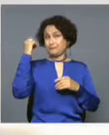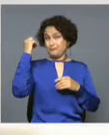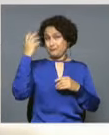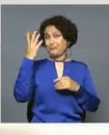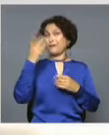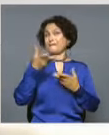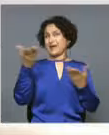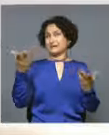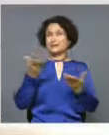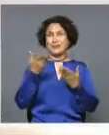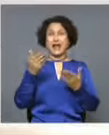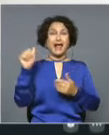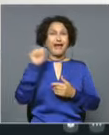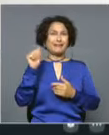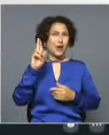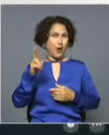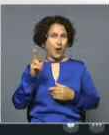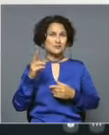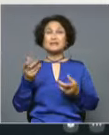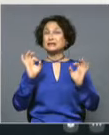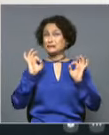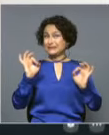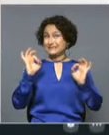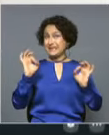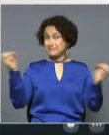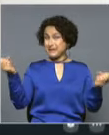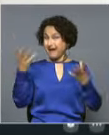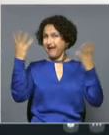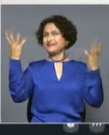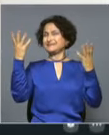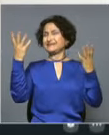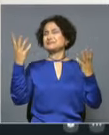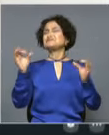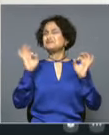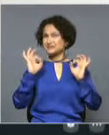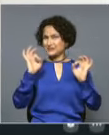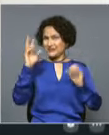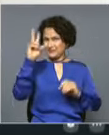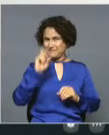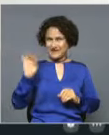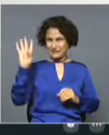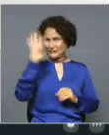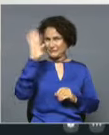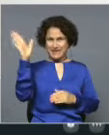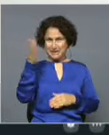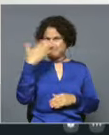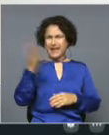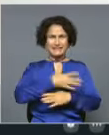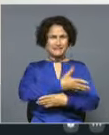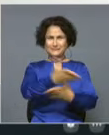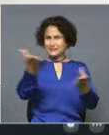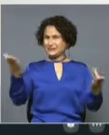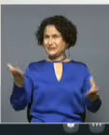професор Кочева, и честит празник! Здравейте! Празник и от мен. Честит 24 май на